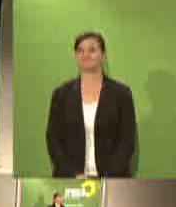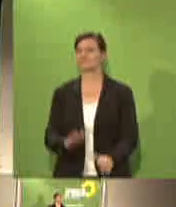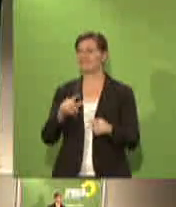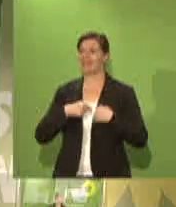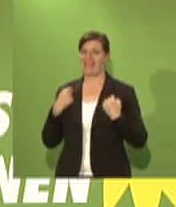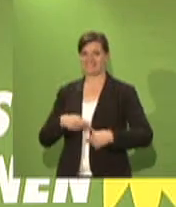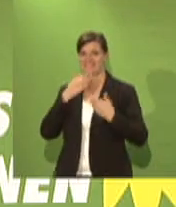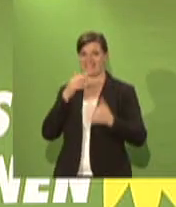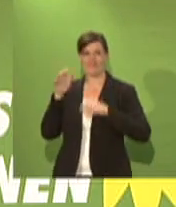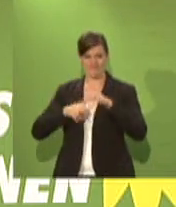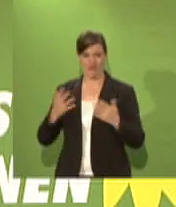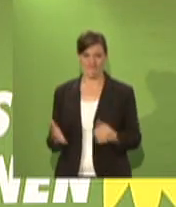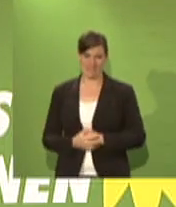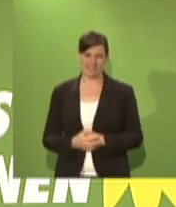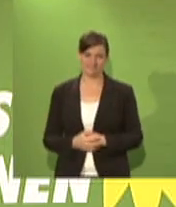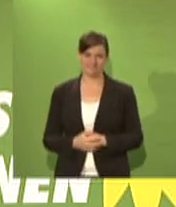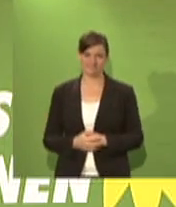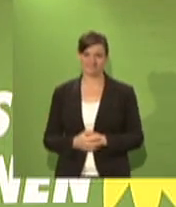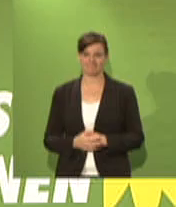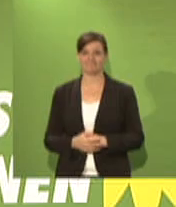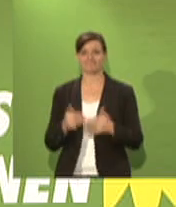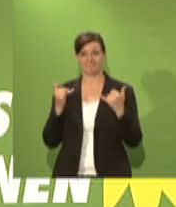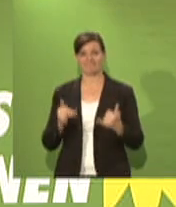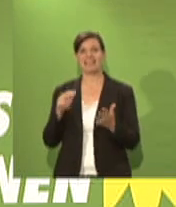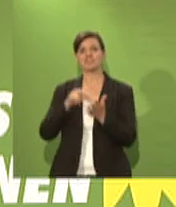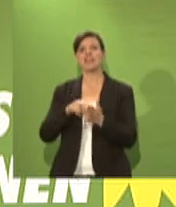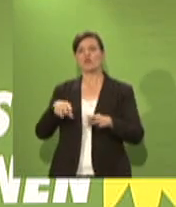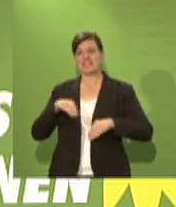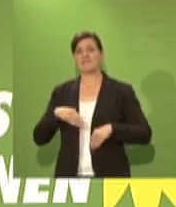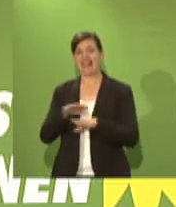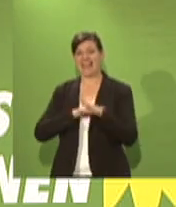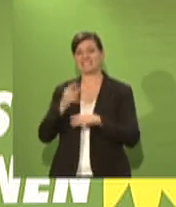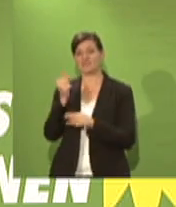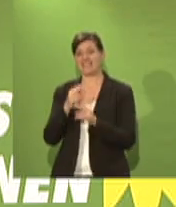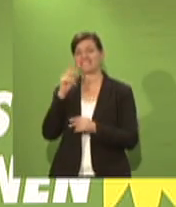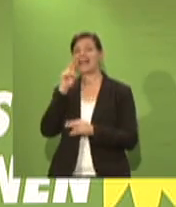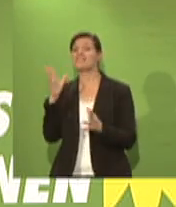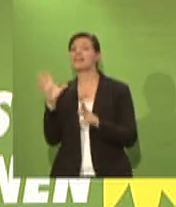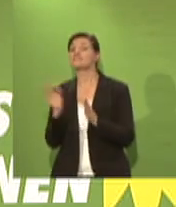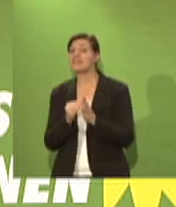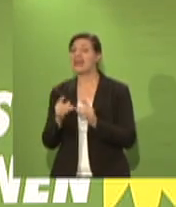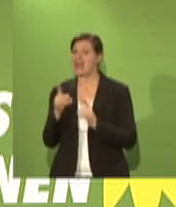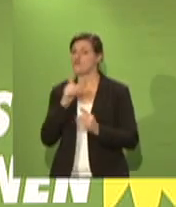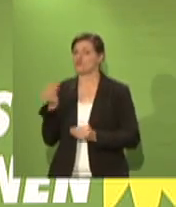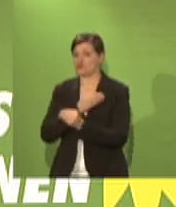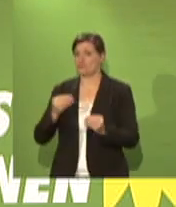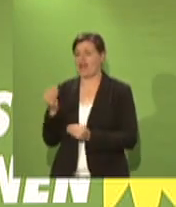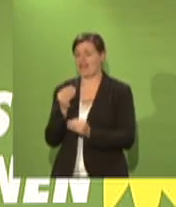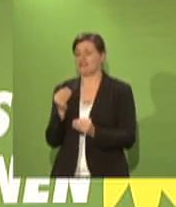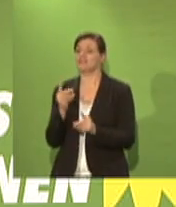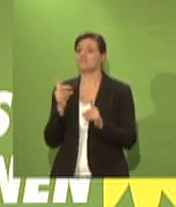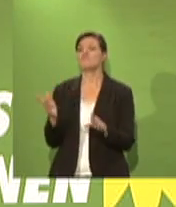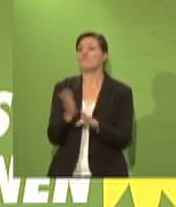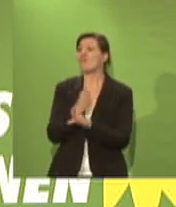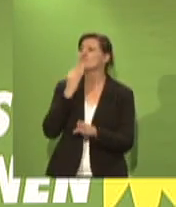Herzlichen Dank, Wolfgang. Bevor wir jetzt die Stellungnahme vom Landesfinanzrat und eine eventuelle Aussprache machen, würde ich einmal gerne